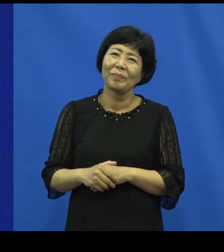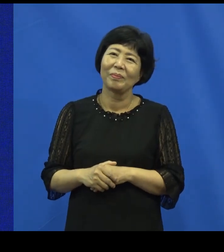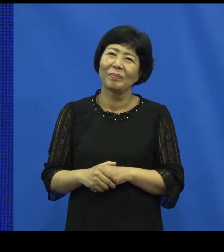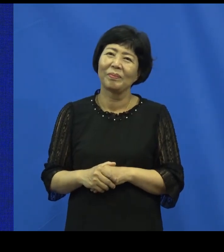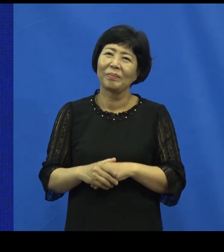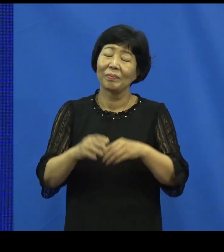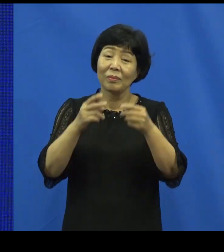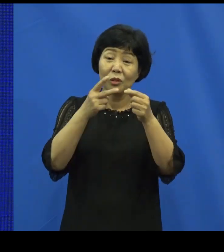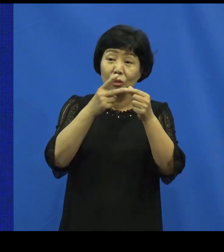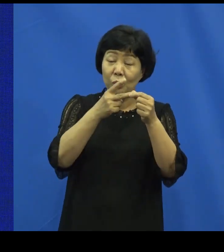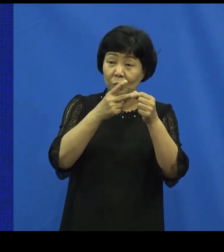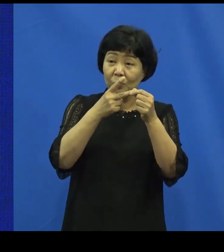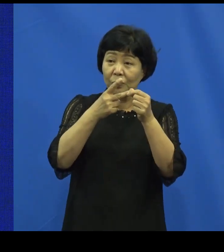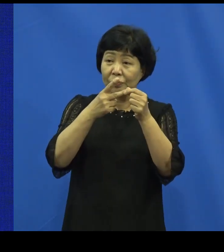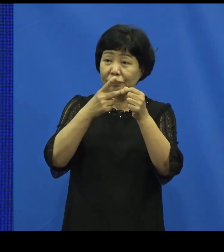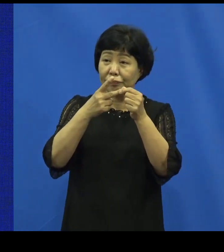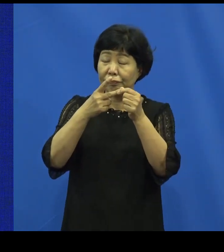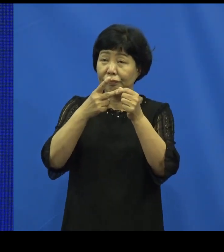두 번째는 여러분,